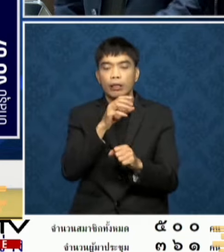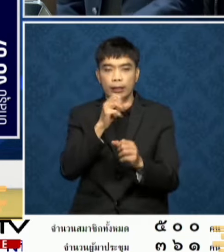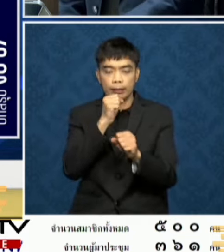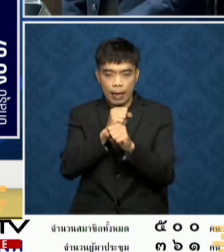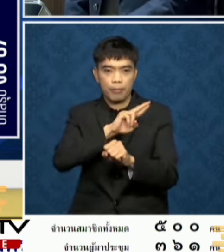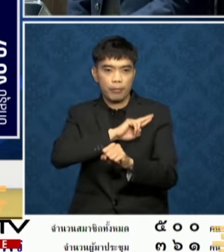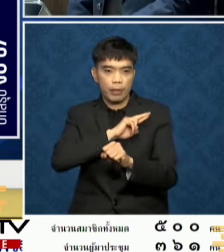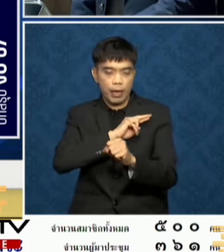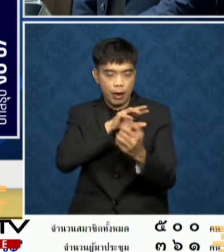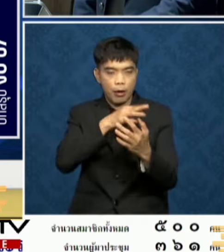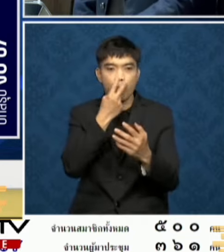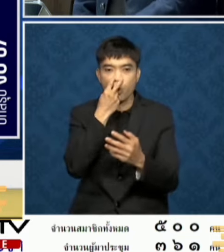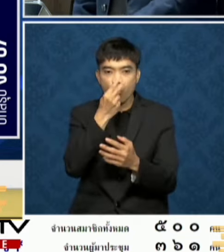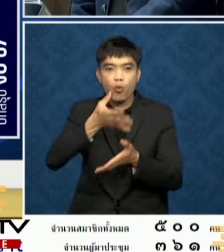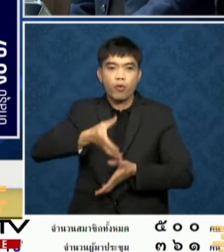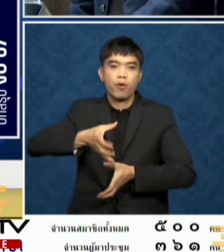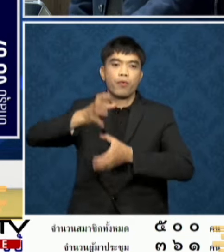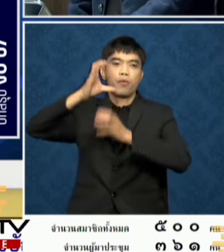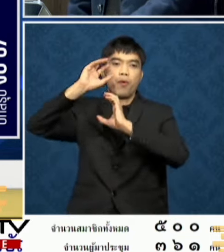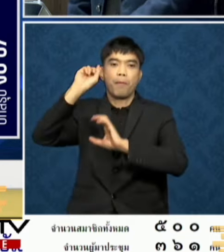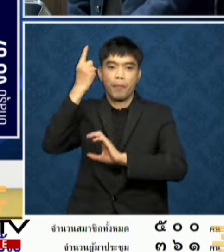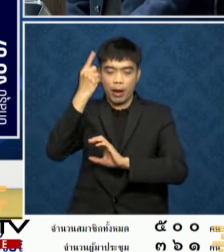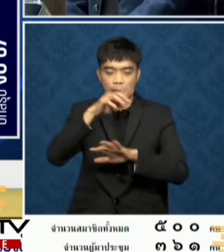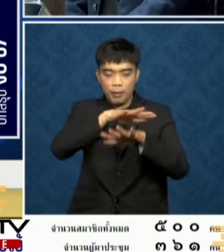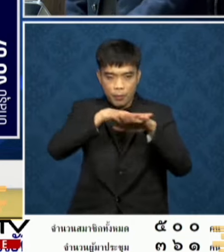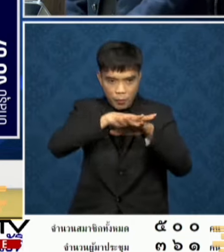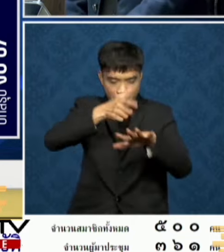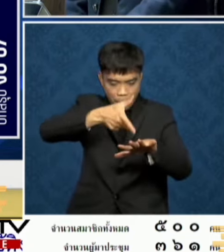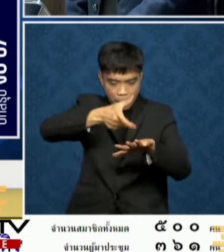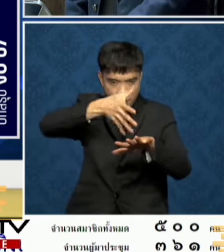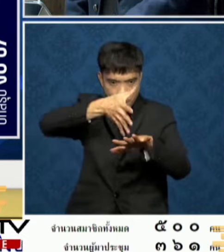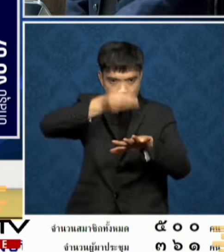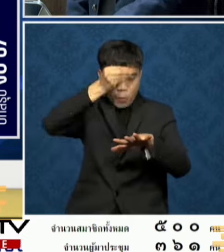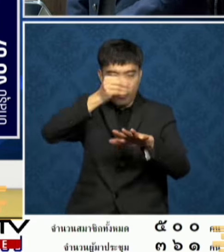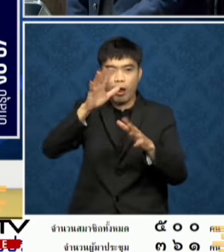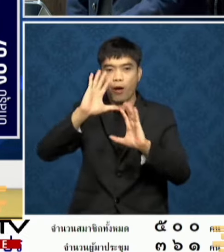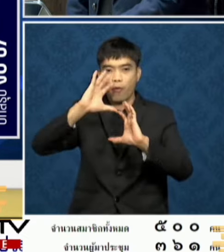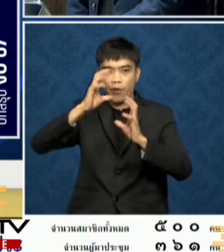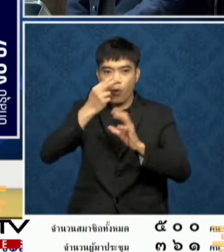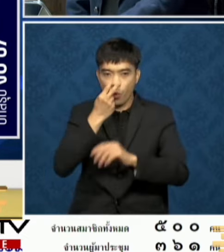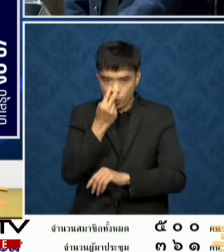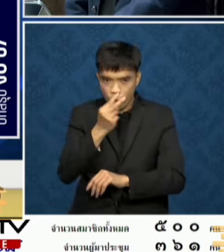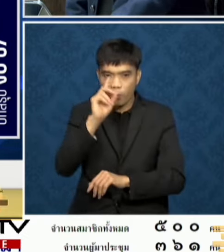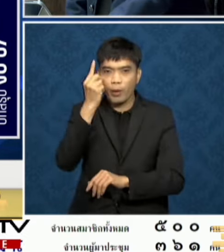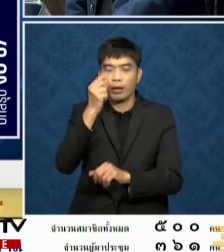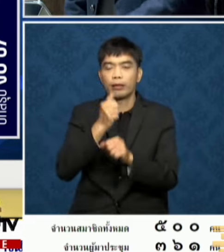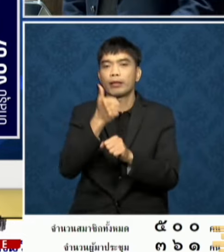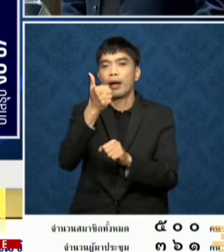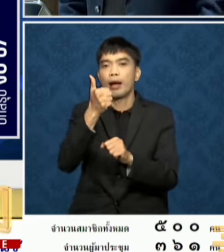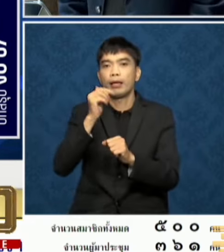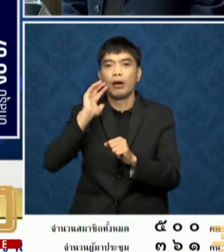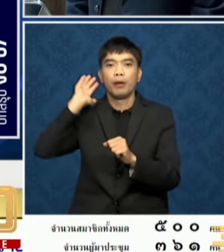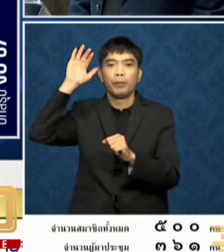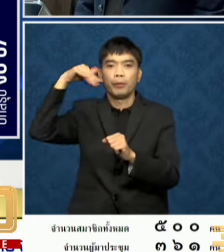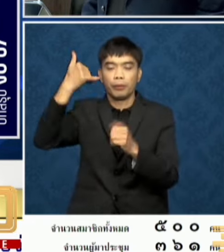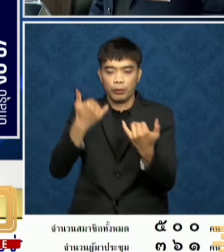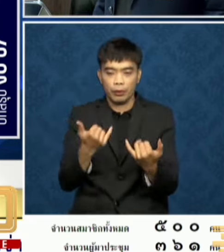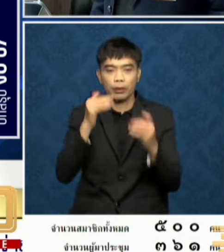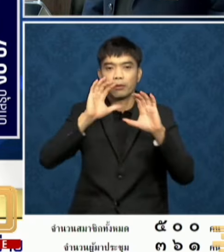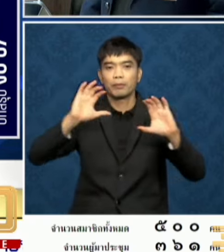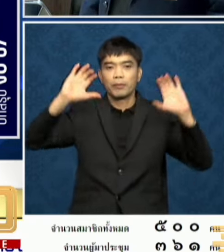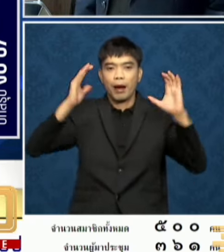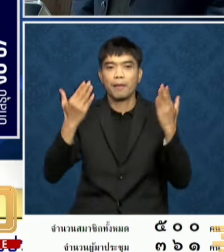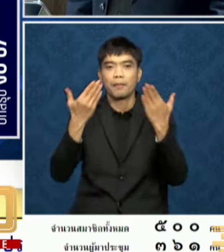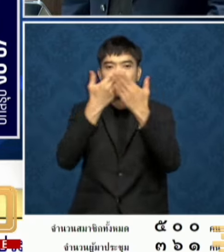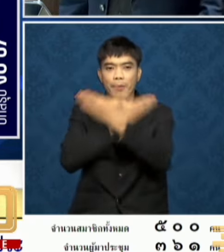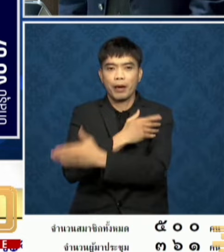ของผมได้นะครับปีนี้ครับท่านประธานสิ่งที่แตกต่างจากเดิมก็คือเราเปลี่ยนรัฐบาลแล้วครับสไลด์ถัดไปครับ